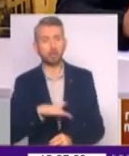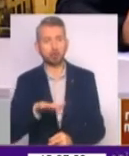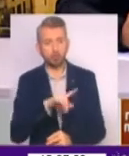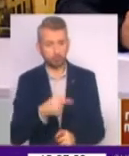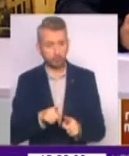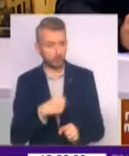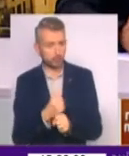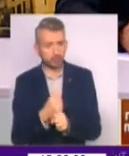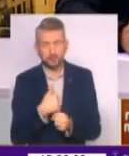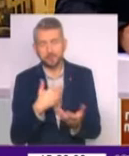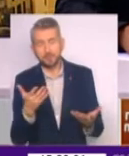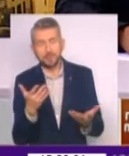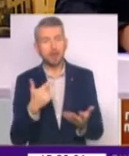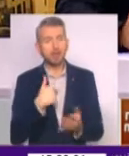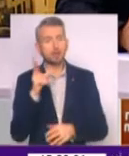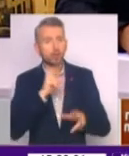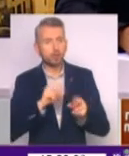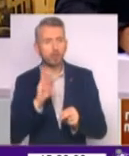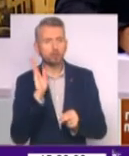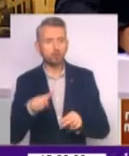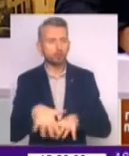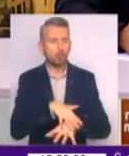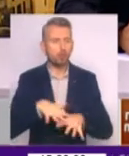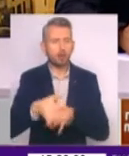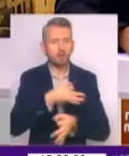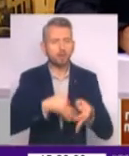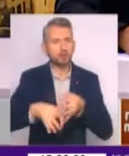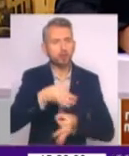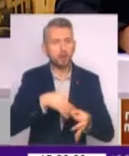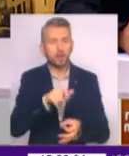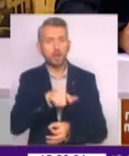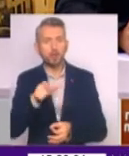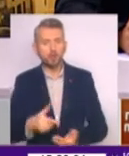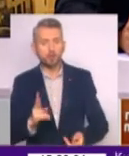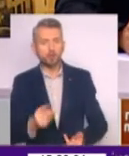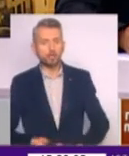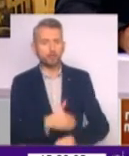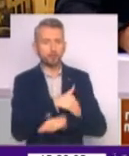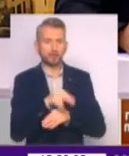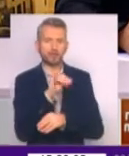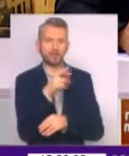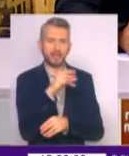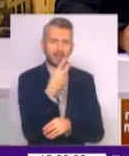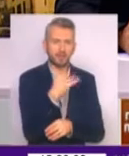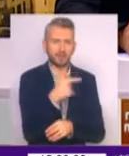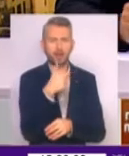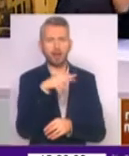цю. Я дуже сподіваюся, що будуть громадські слухання, і мешканці вулиць Чистяківської,